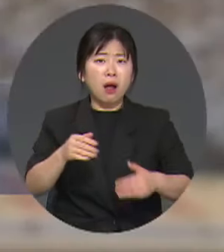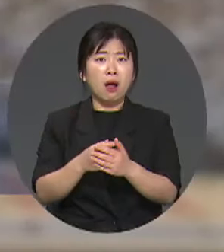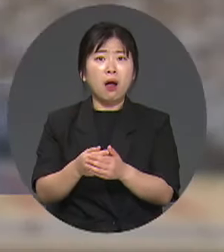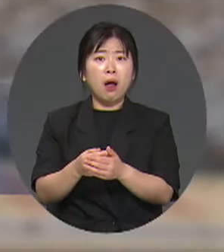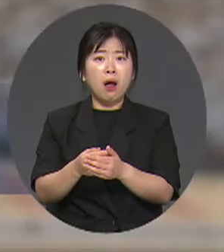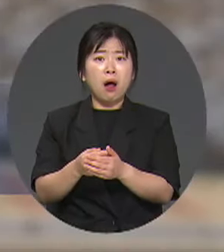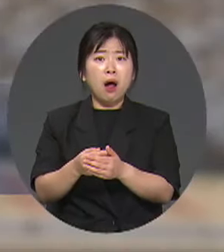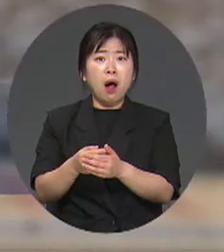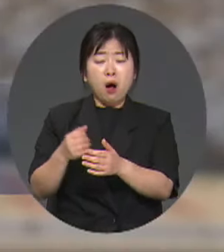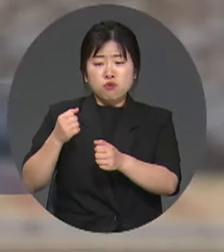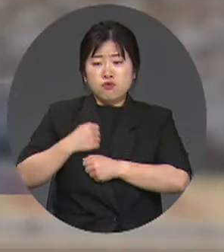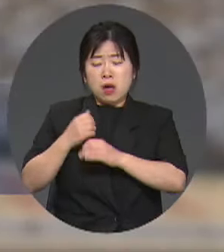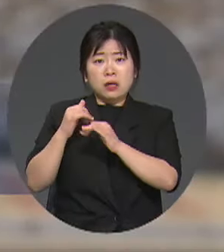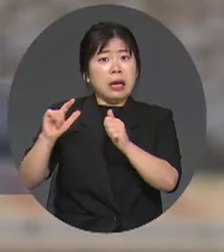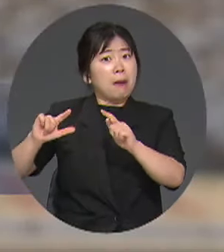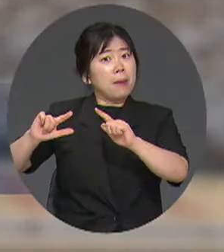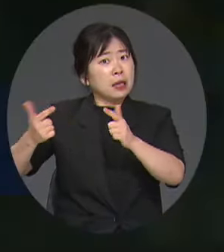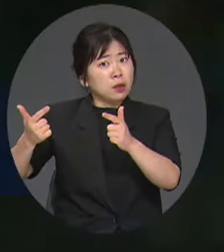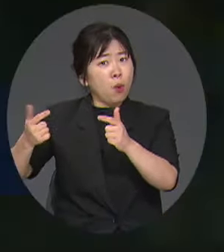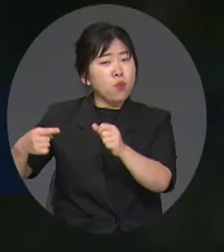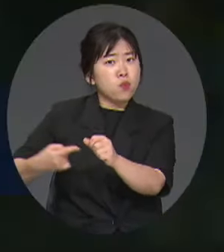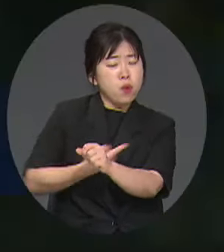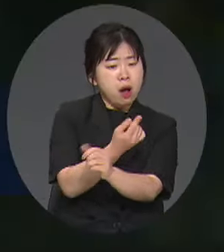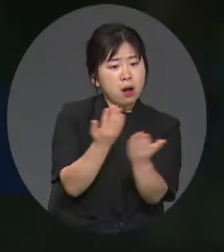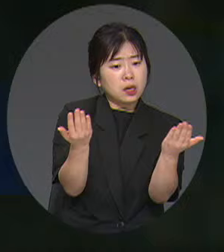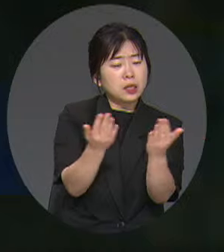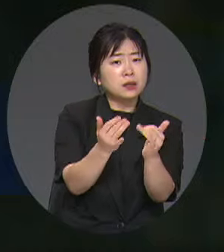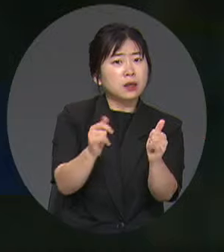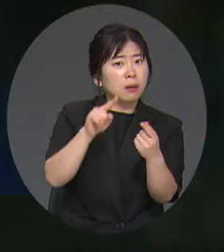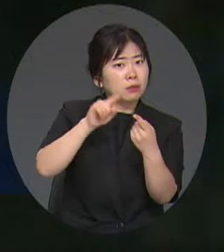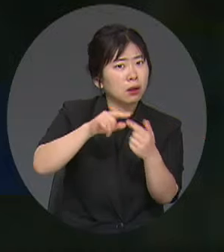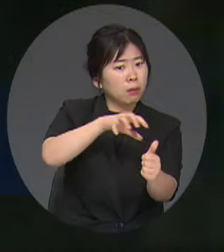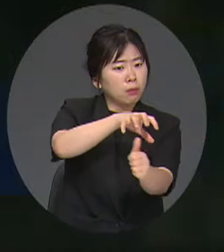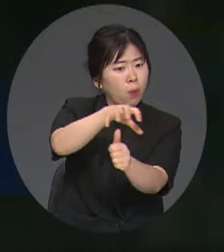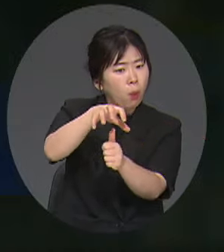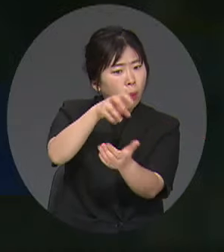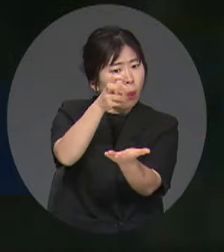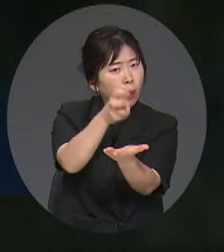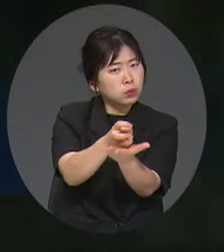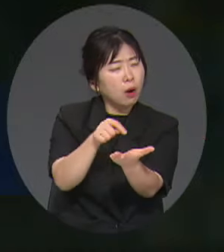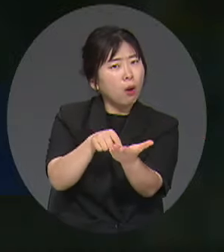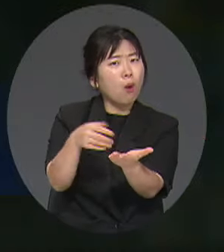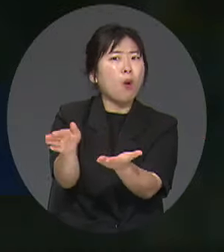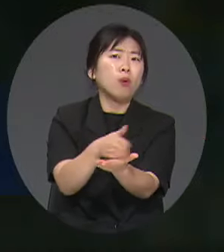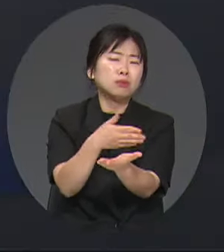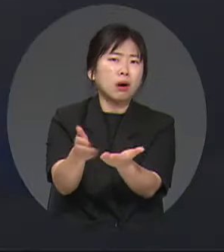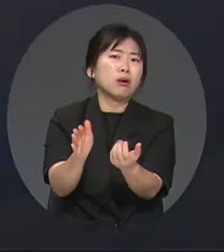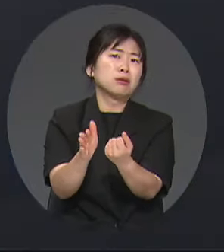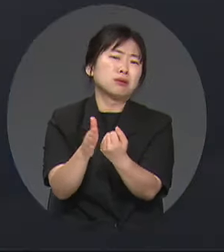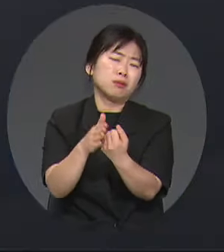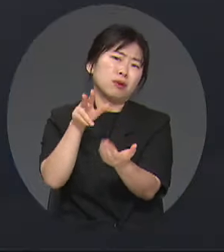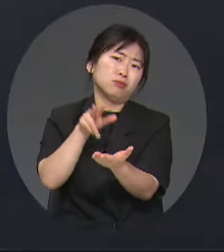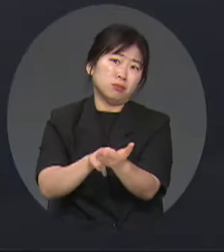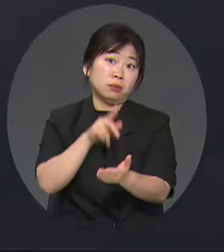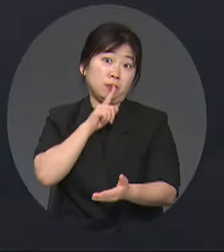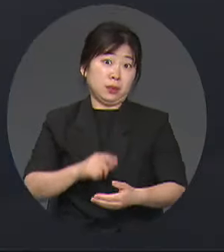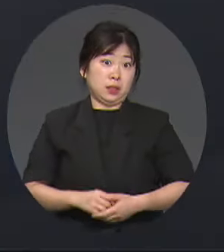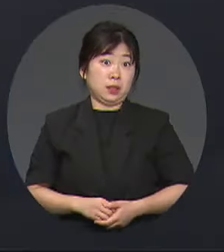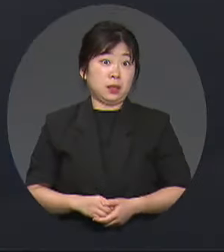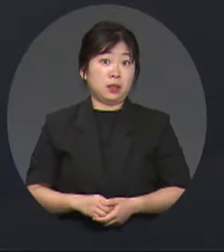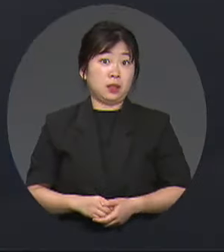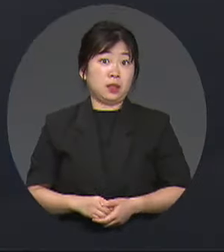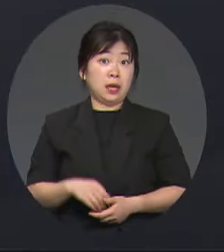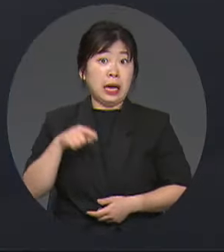있지만 공무직 근로자들의 경우에는 이것이 어떤 벌칙 조항이나 의무 조항은 아니기 때문에. 한편 해당